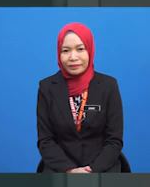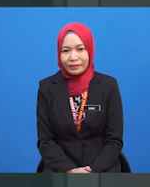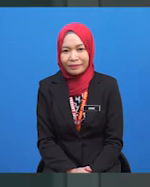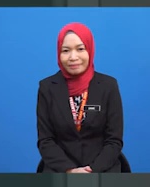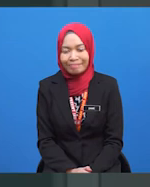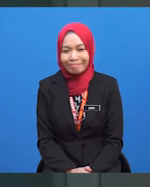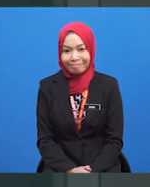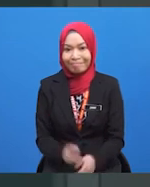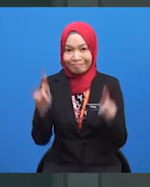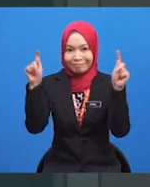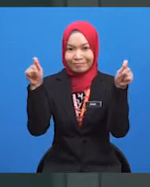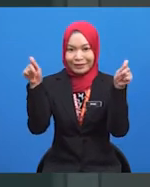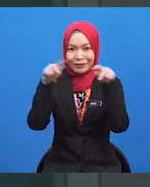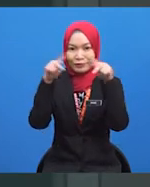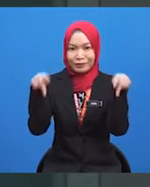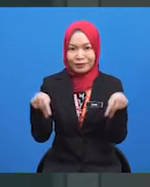Poster,